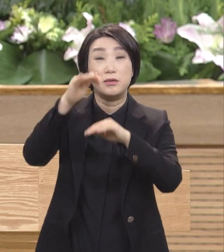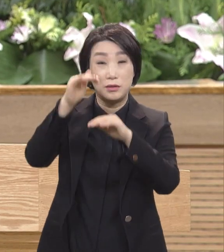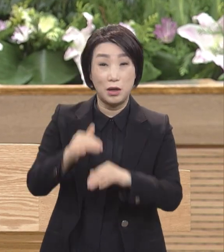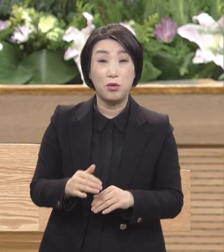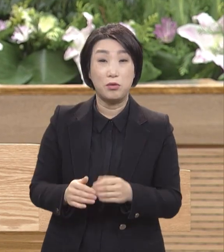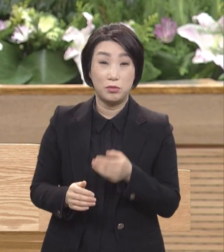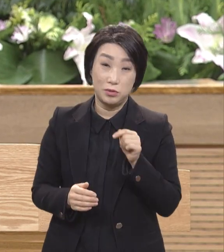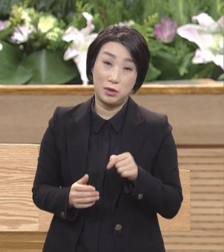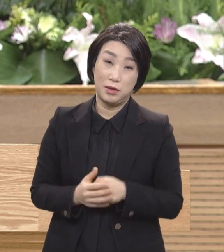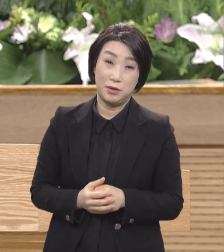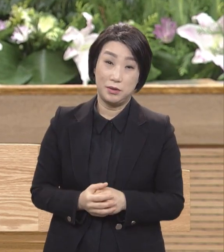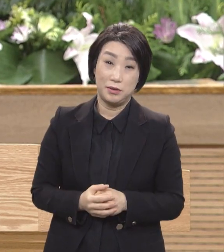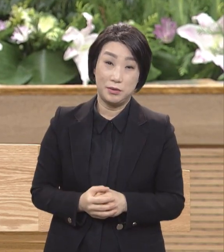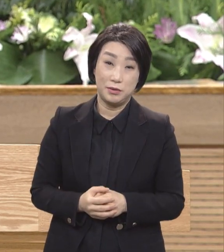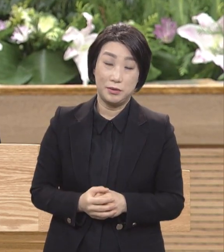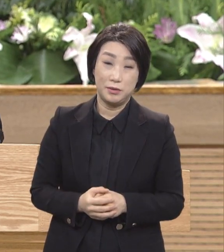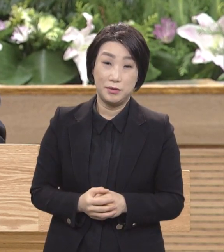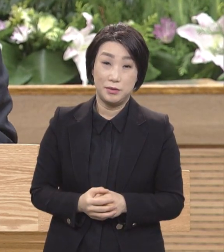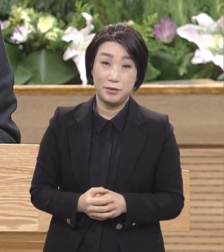마지막 장 얘기예요.